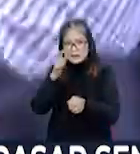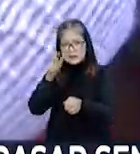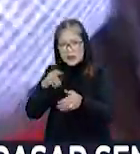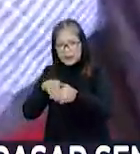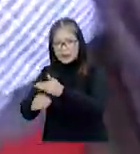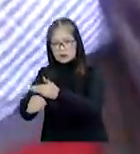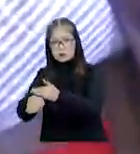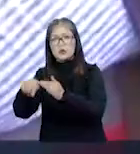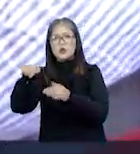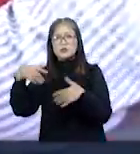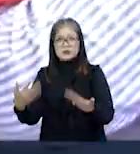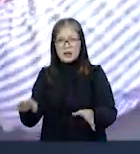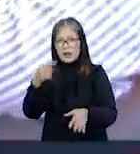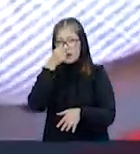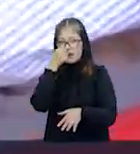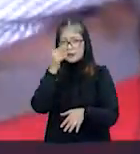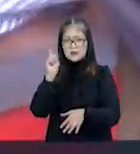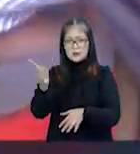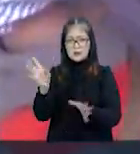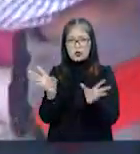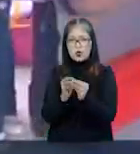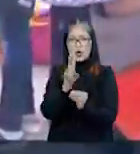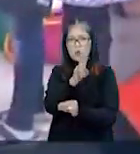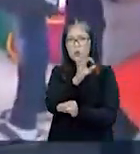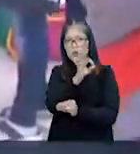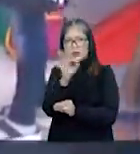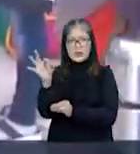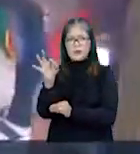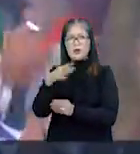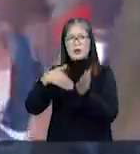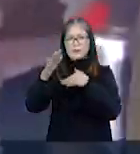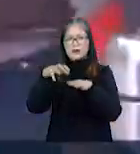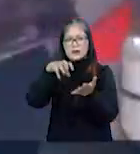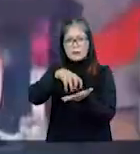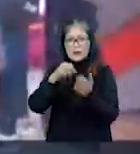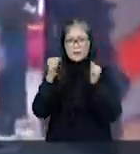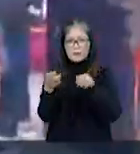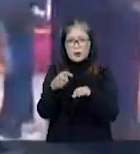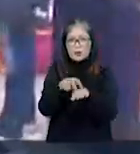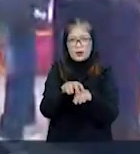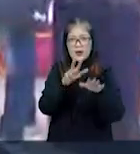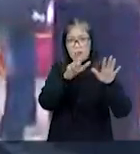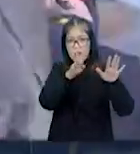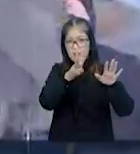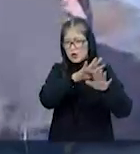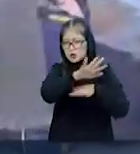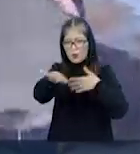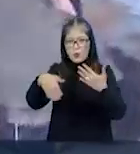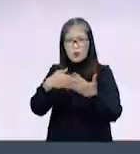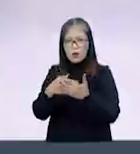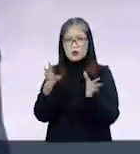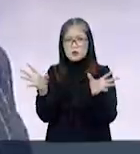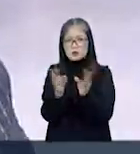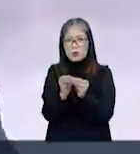total 20ribuan tempat duduk penumpang 83 persennya berangkat dari stasiun Pasar Senen jarak seluruhan volume keberangkatan dari